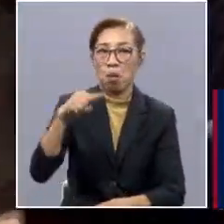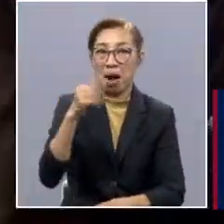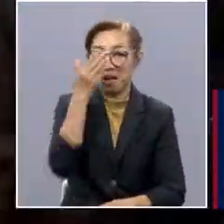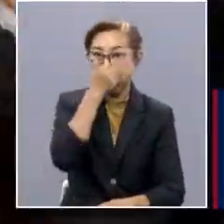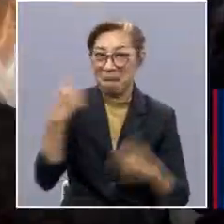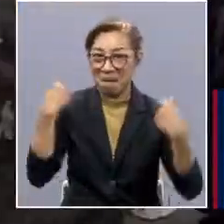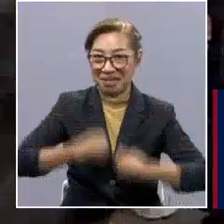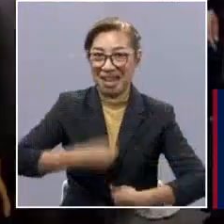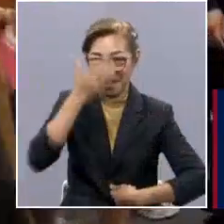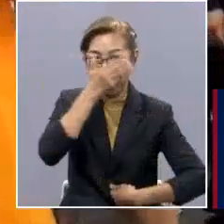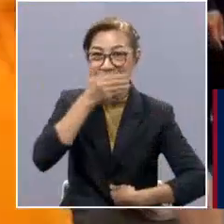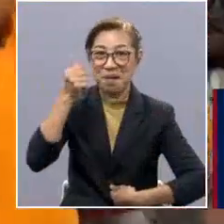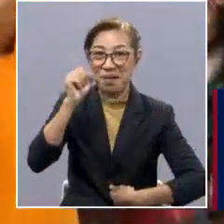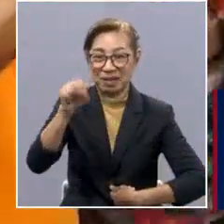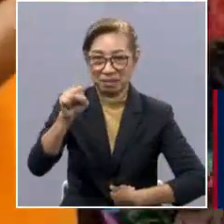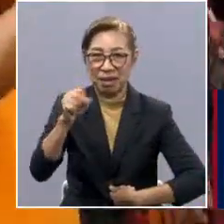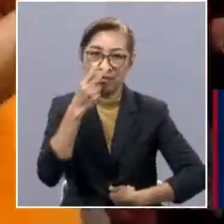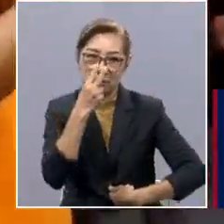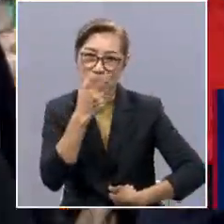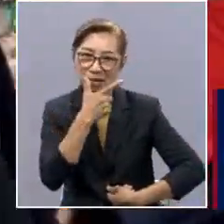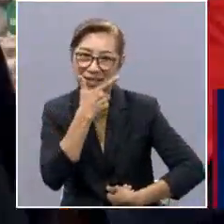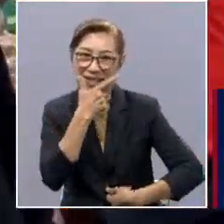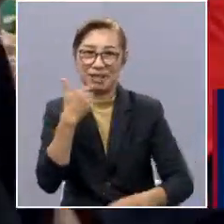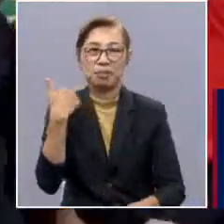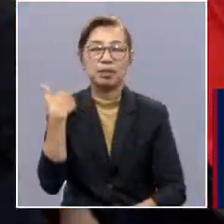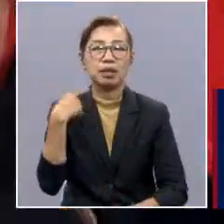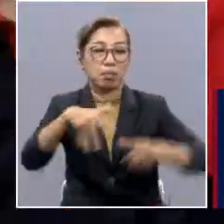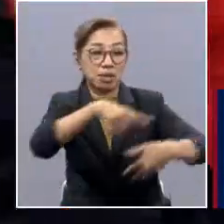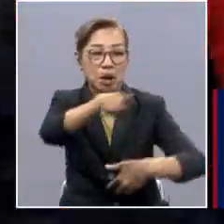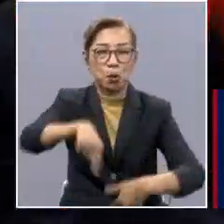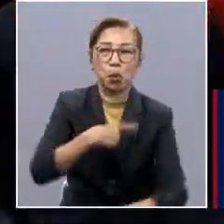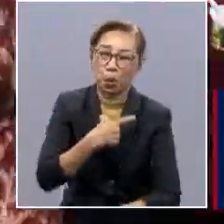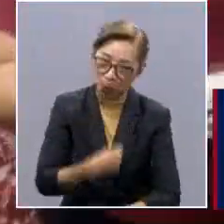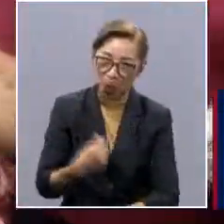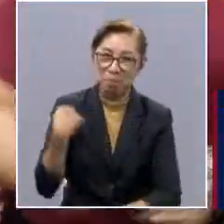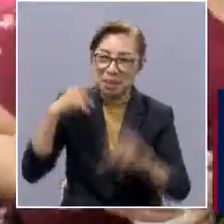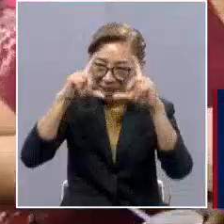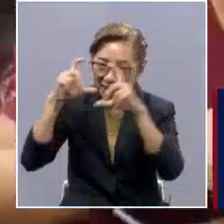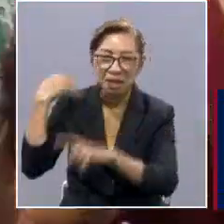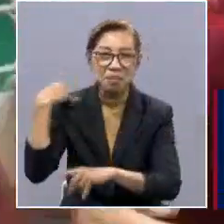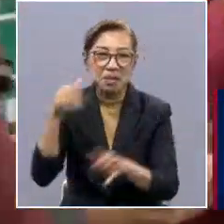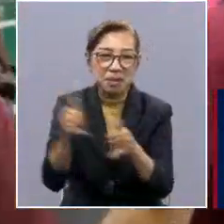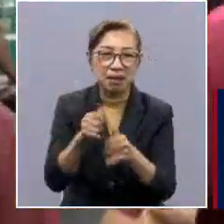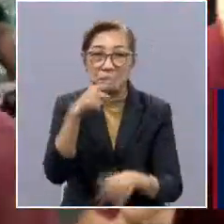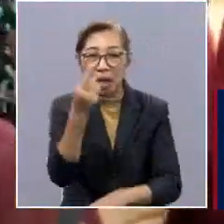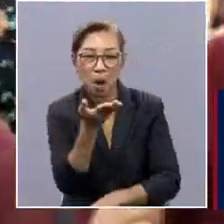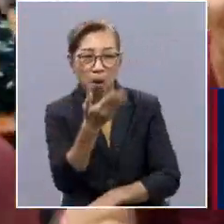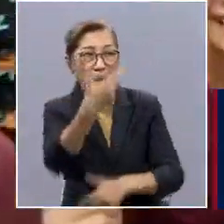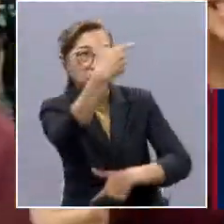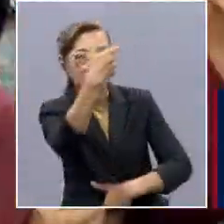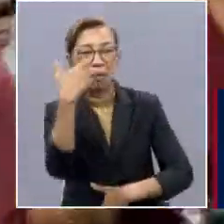ากเลยนะแล้วแบบแต่งตัวแบบเท่มากอะค่ะเป็นขวัญใจประชาชนไปเลยอะ ก็ใกล้ชิดนะใครขอถ่ายเซลฟี่